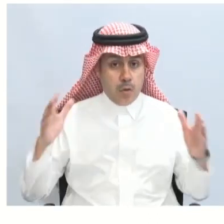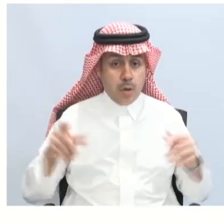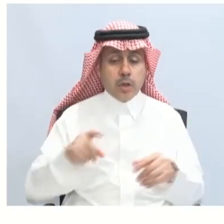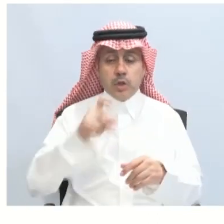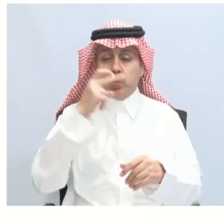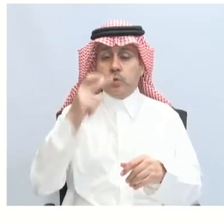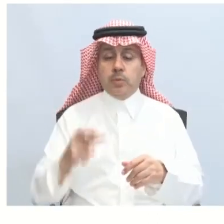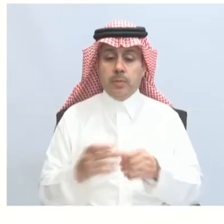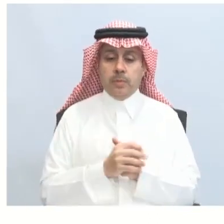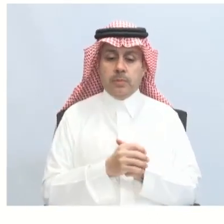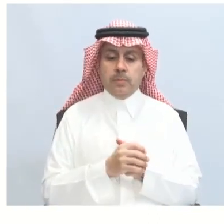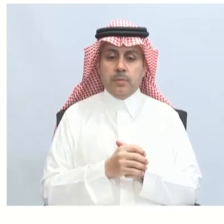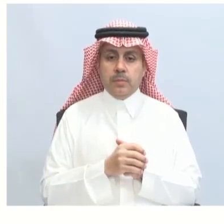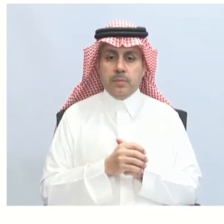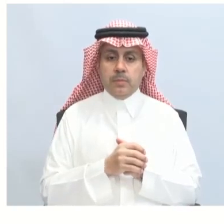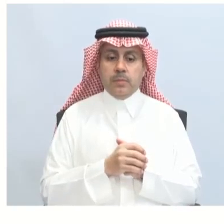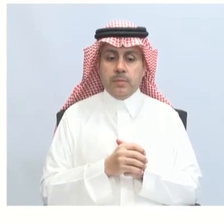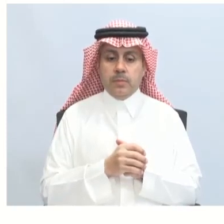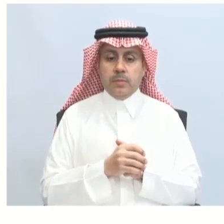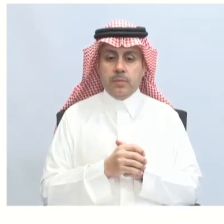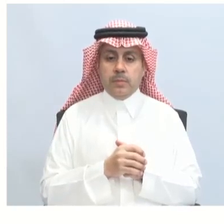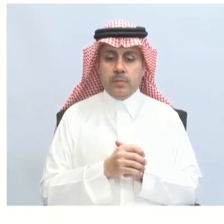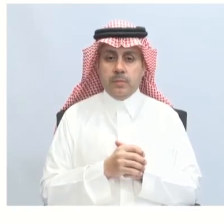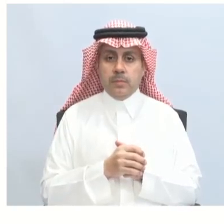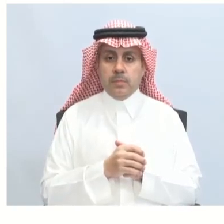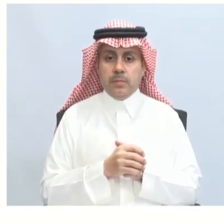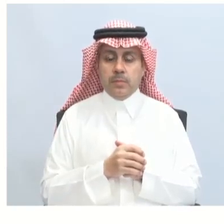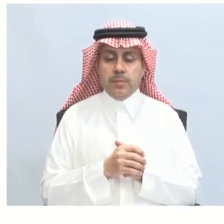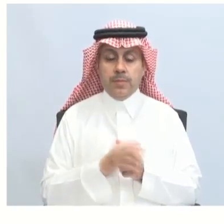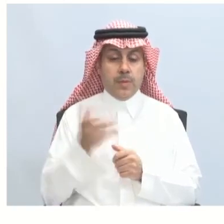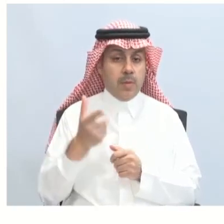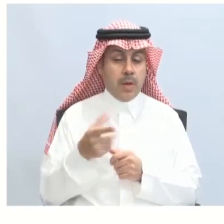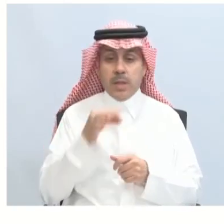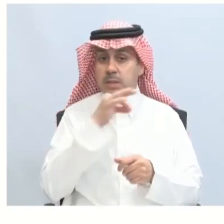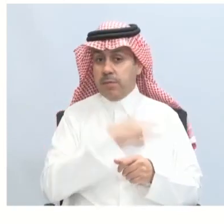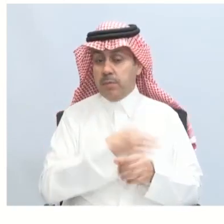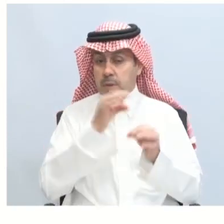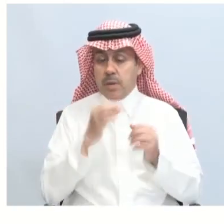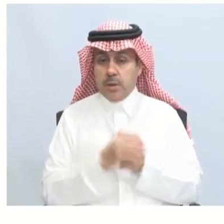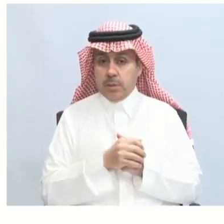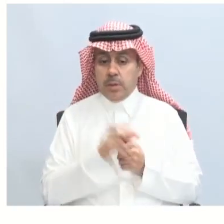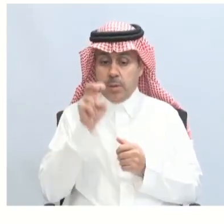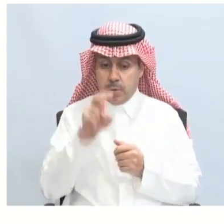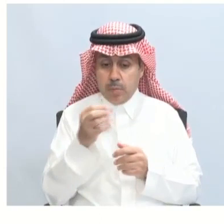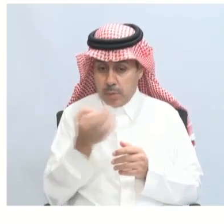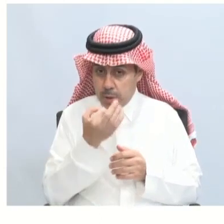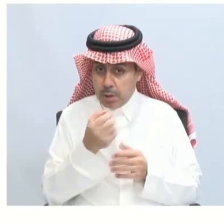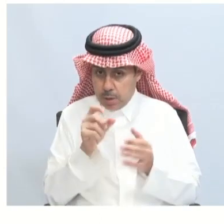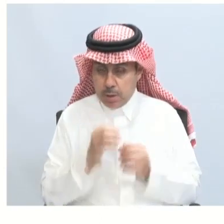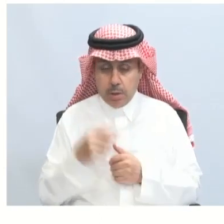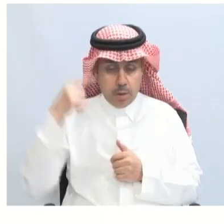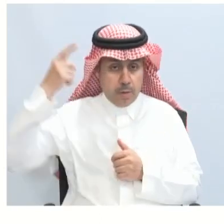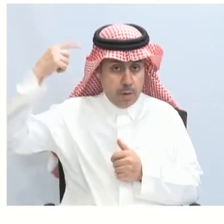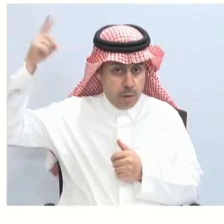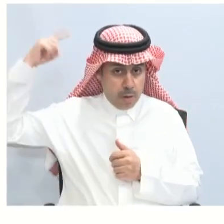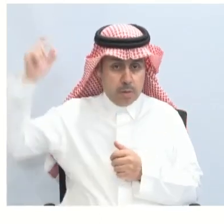فائده منكم ايضا ماذا ماذا نستفيد الايات امامكم اقراوها وتذكروا ما